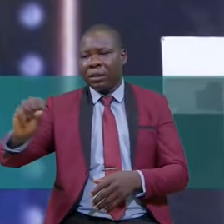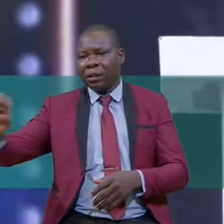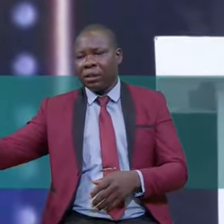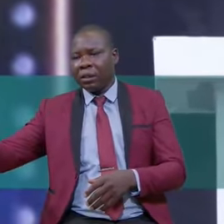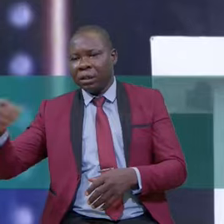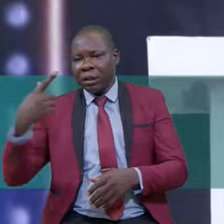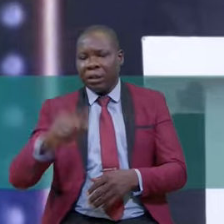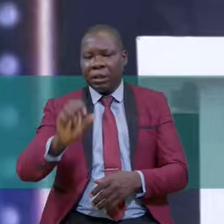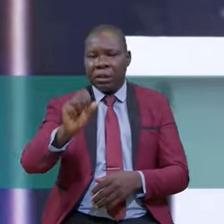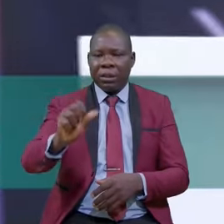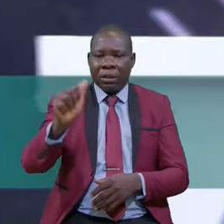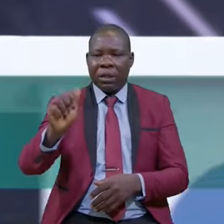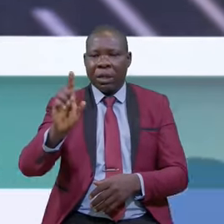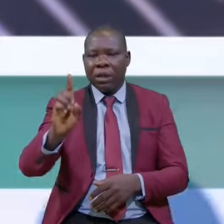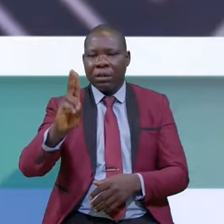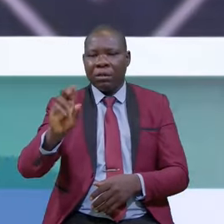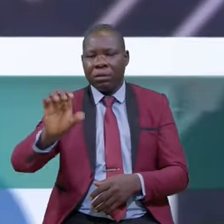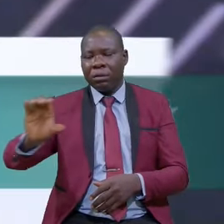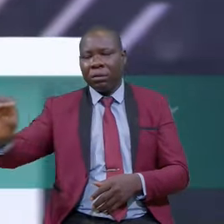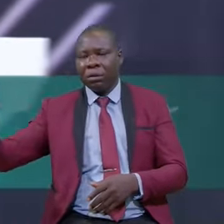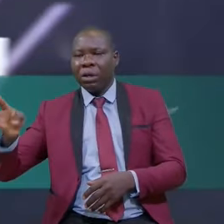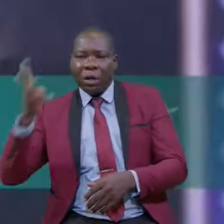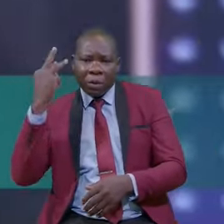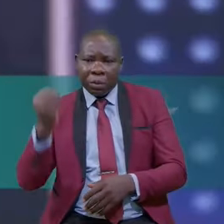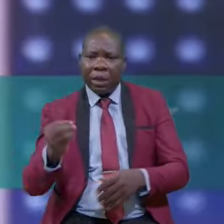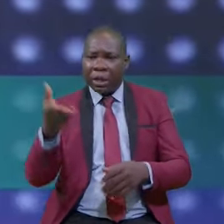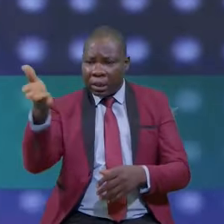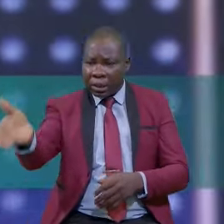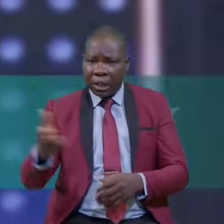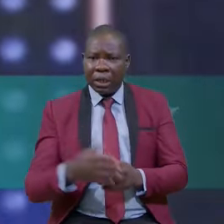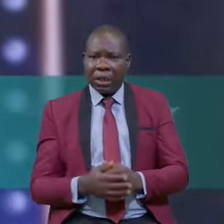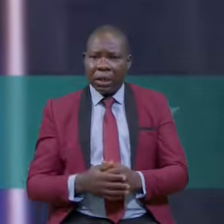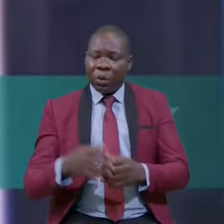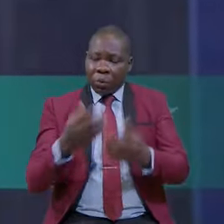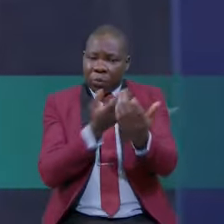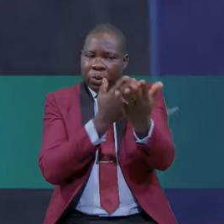l'observaient pour le prendre au mot. Tout de même,